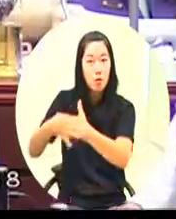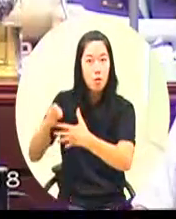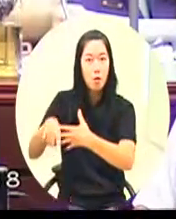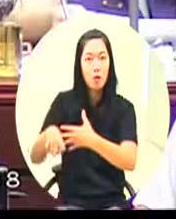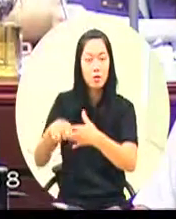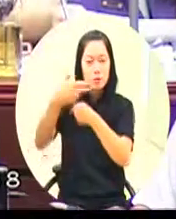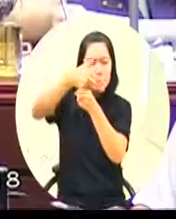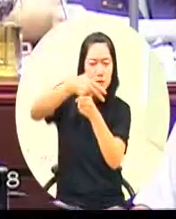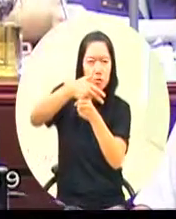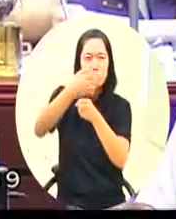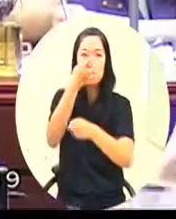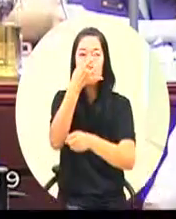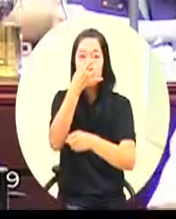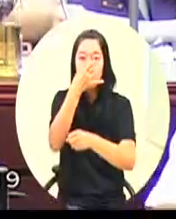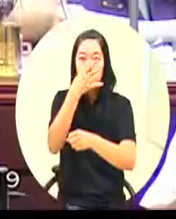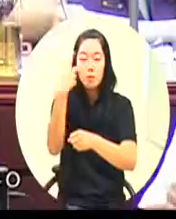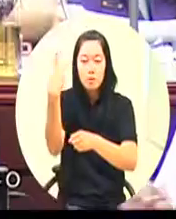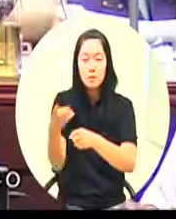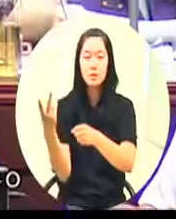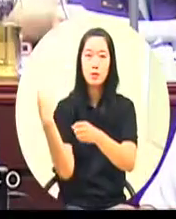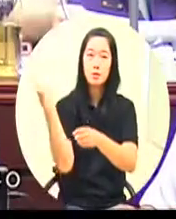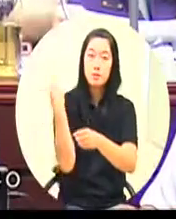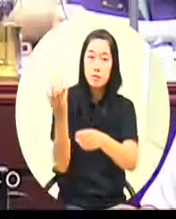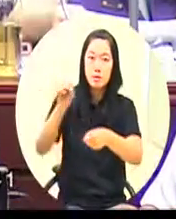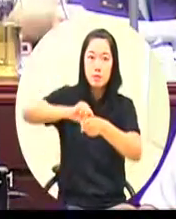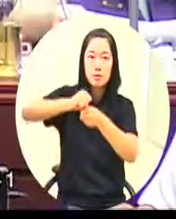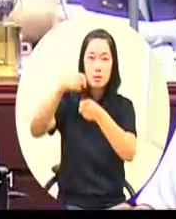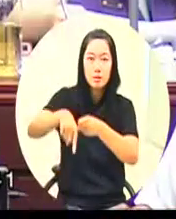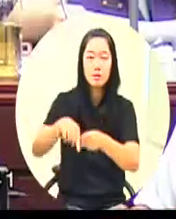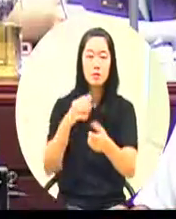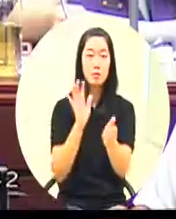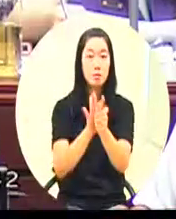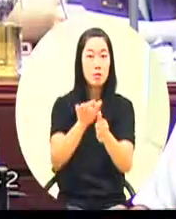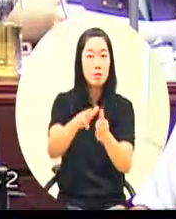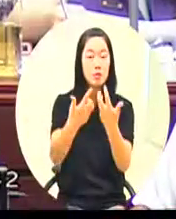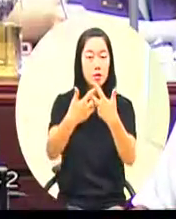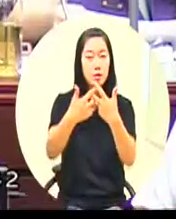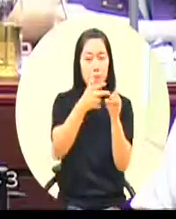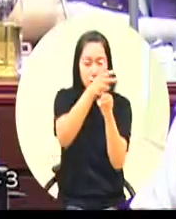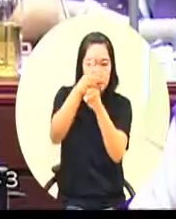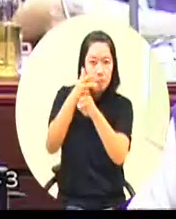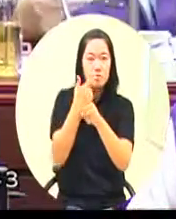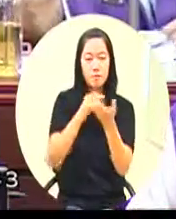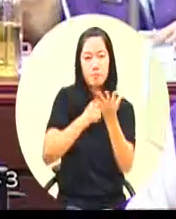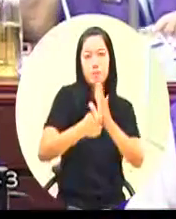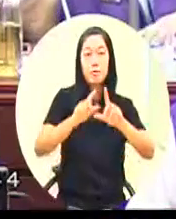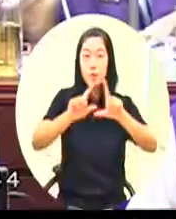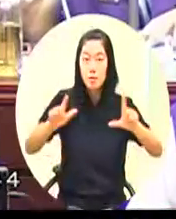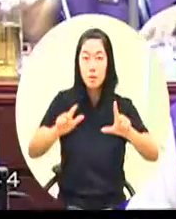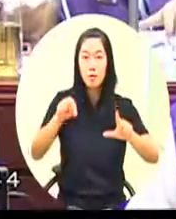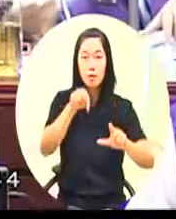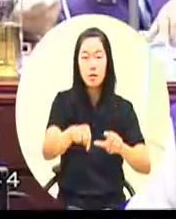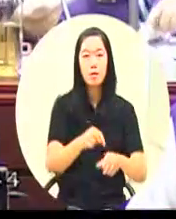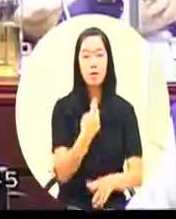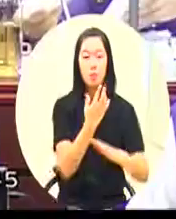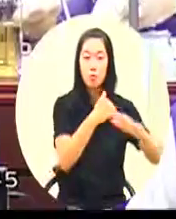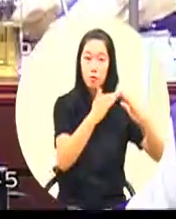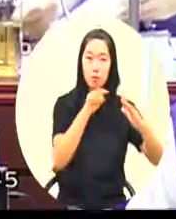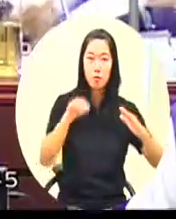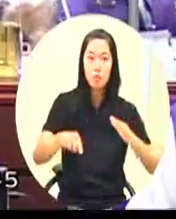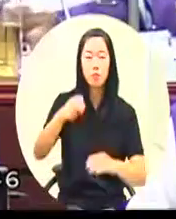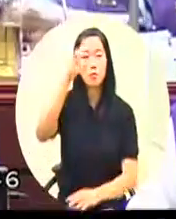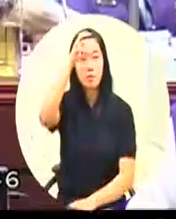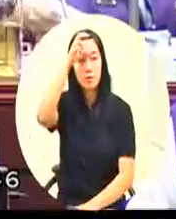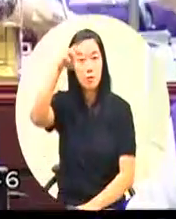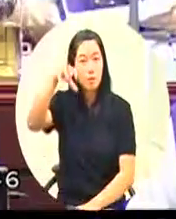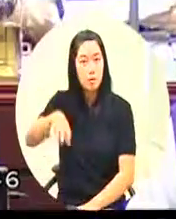角去侦测，然后让这个监视器能够发挥效用。但我们在这个部分跟警察局的互通专案其实做了很